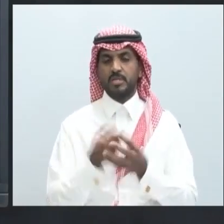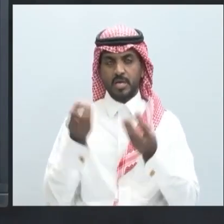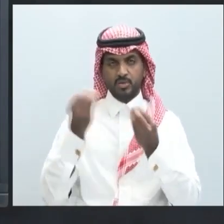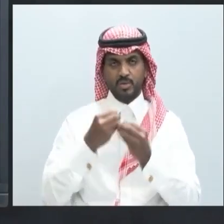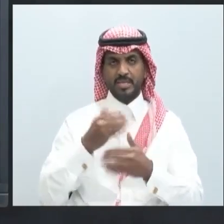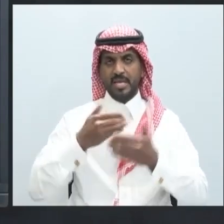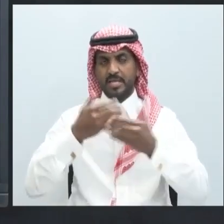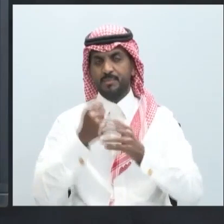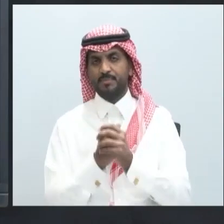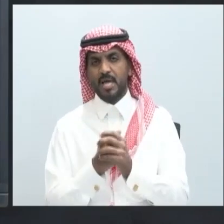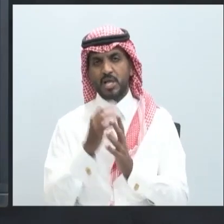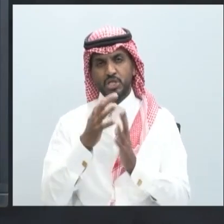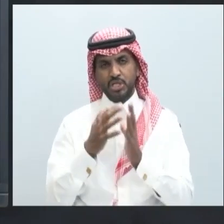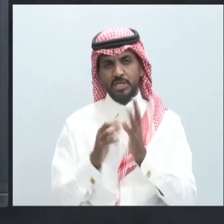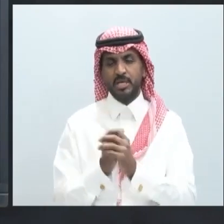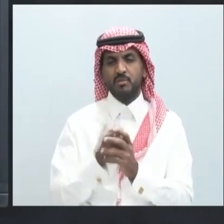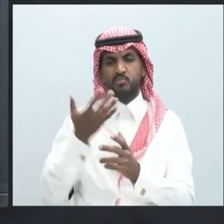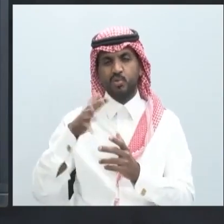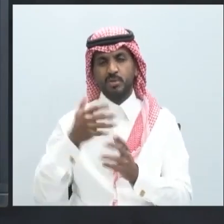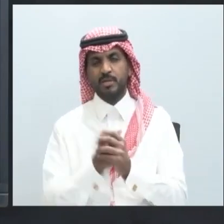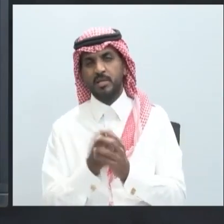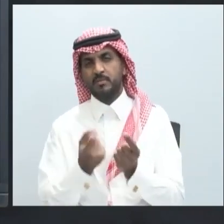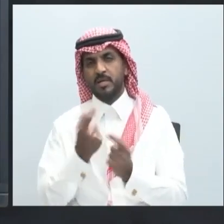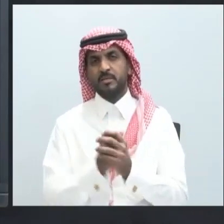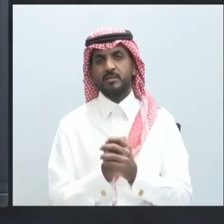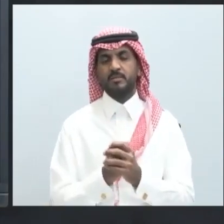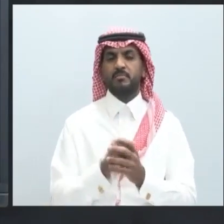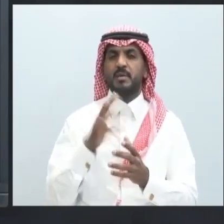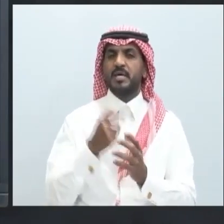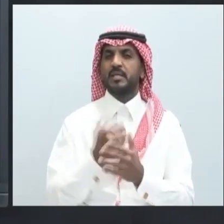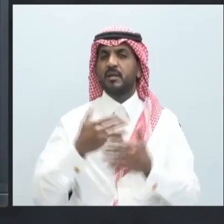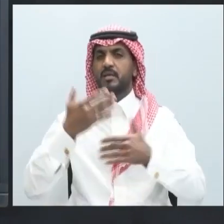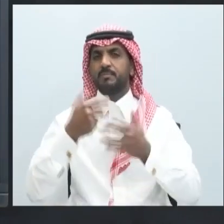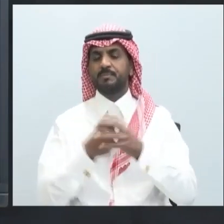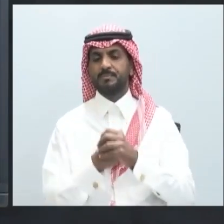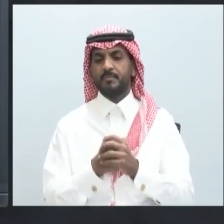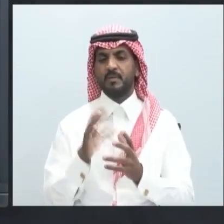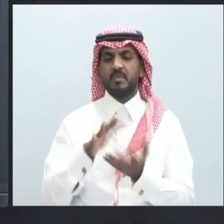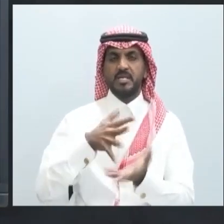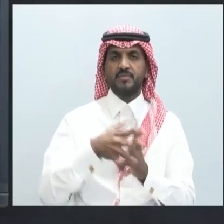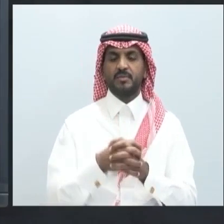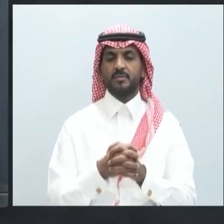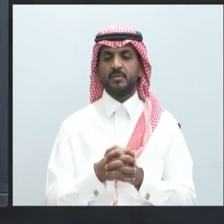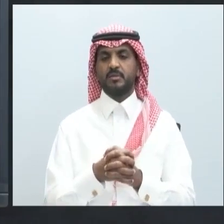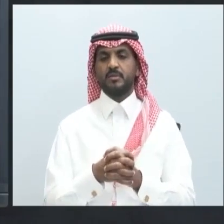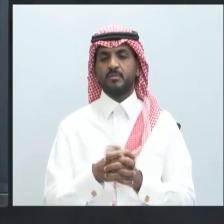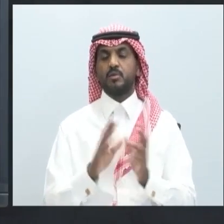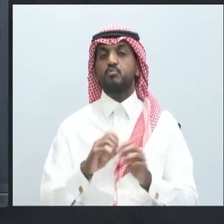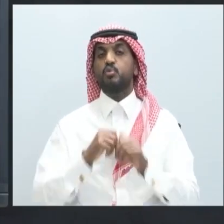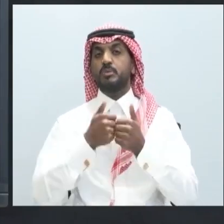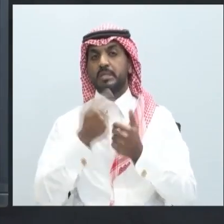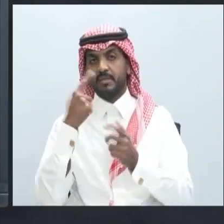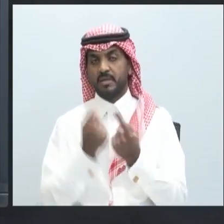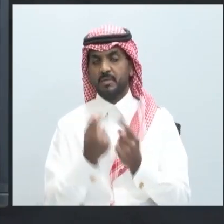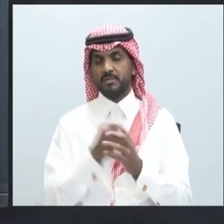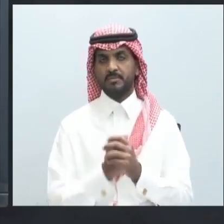على التراكيب الجينيه المحتمله لنبات البازلا ما هي التراكيب الجينيه ما هي الصفات التي من الممكن ان تظهر على